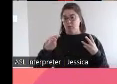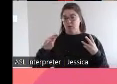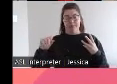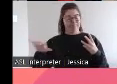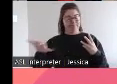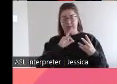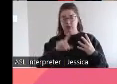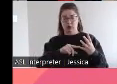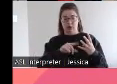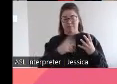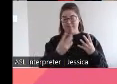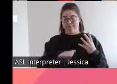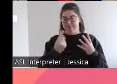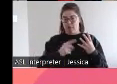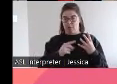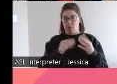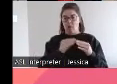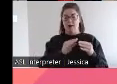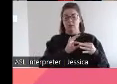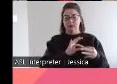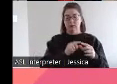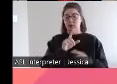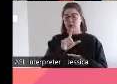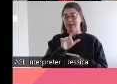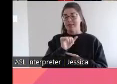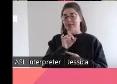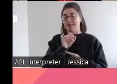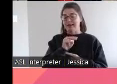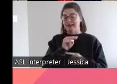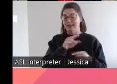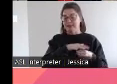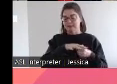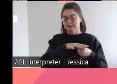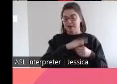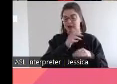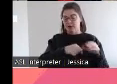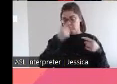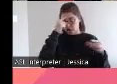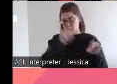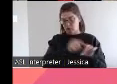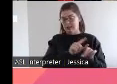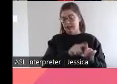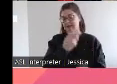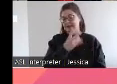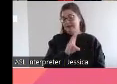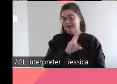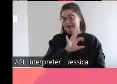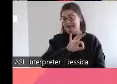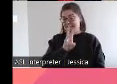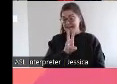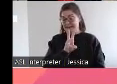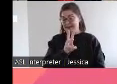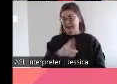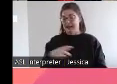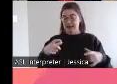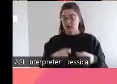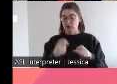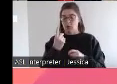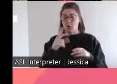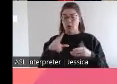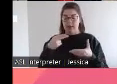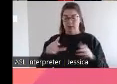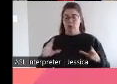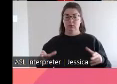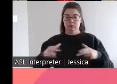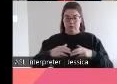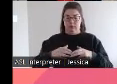sur les terres traditionnelles des Anishinaabe, Haudenosaunee, Lenape et Attawandaron. Ces terres sont liées au traité de London